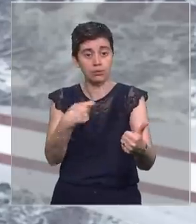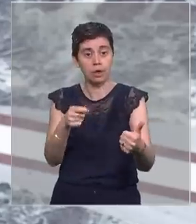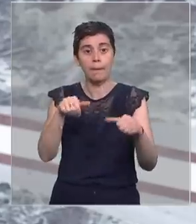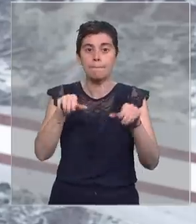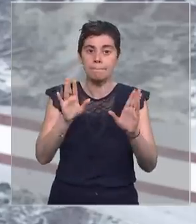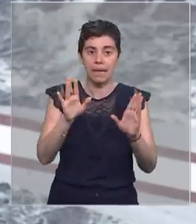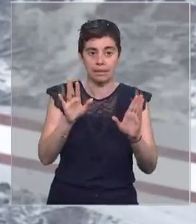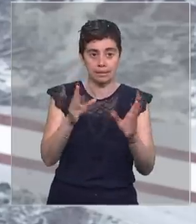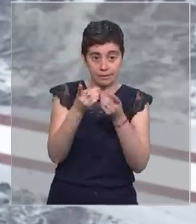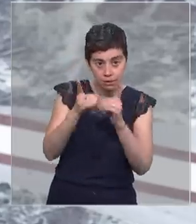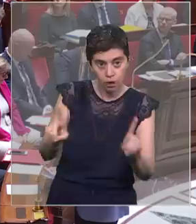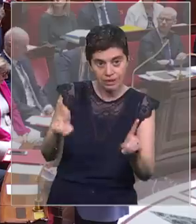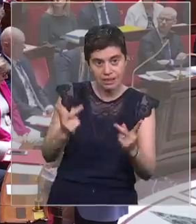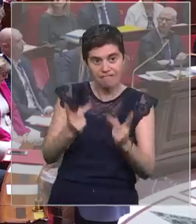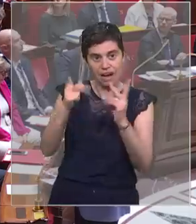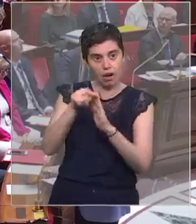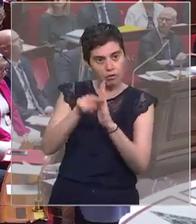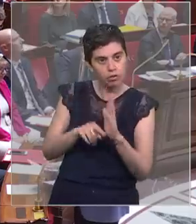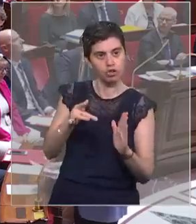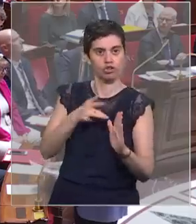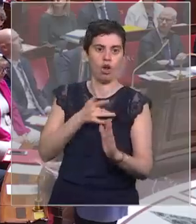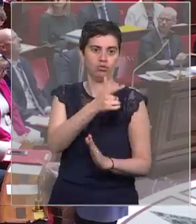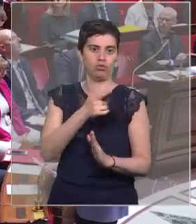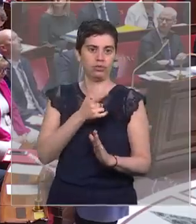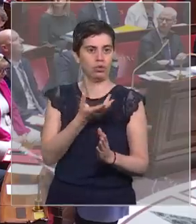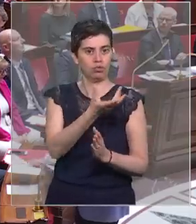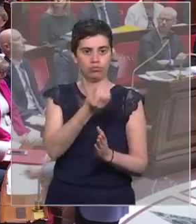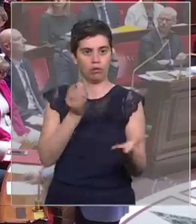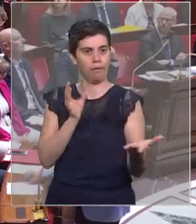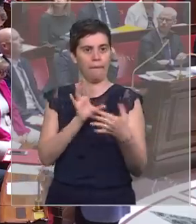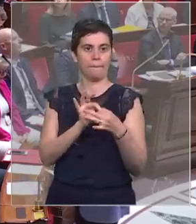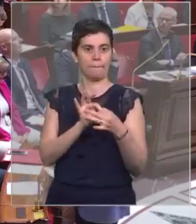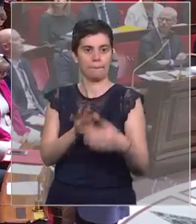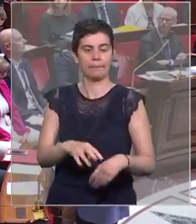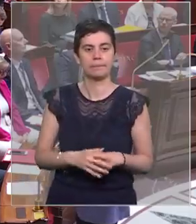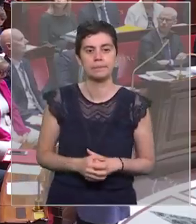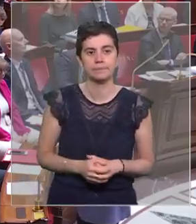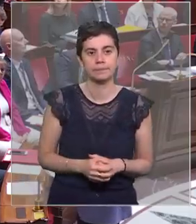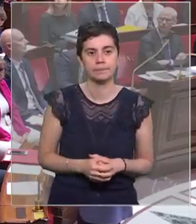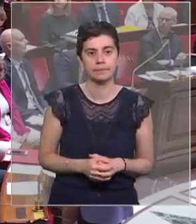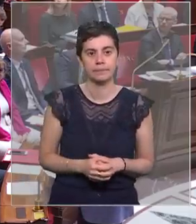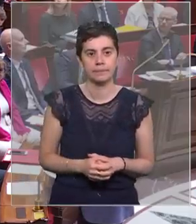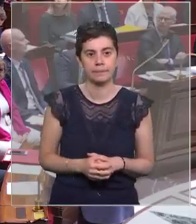aux valeurs de la démocratie et de la République nous rassembleront toujours.